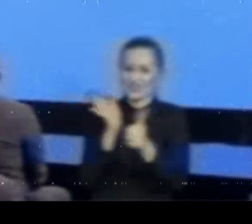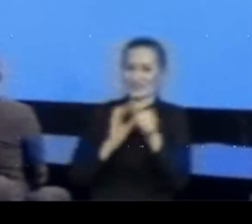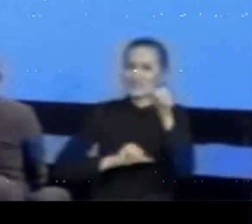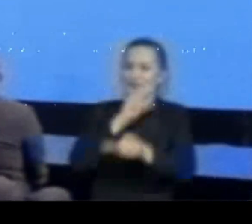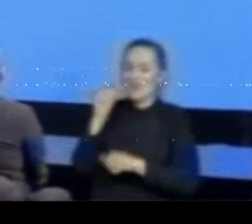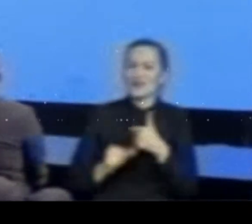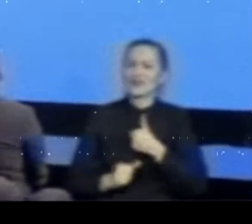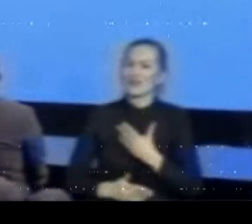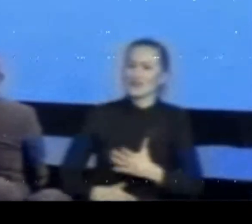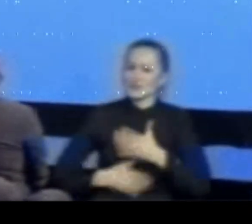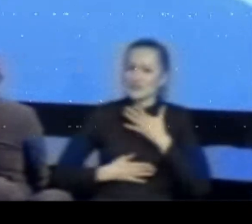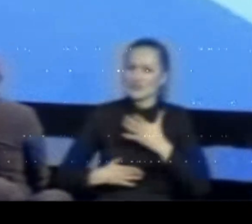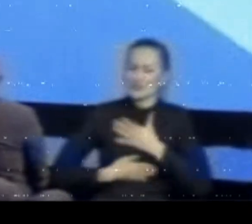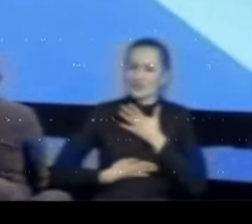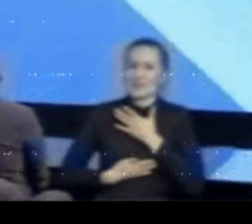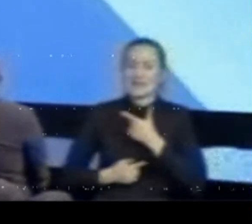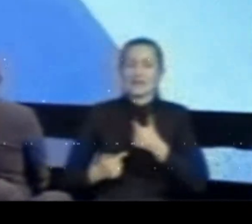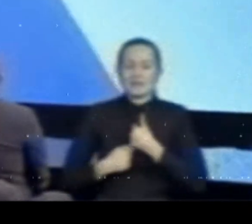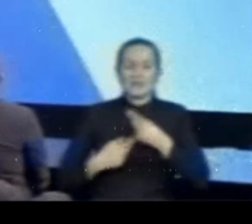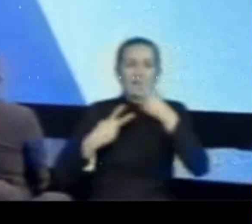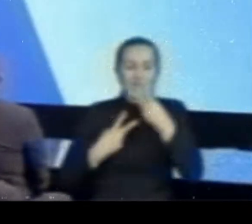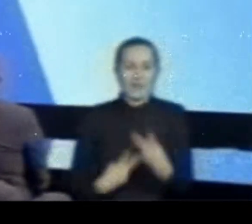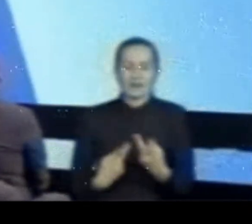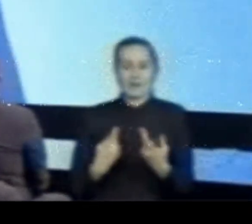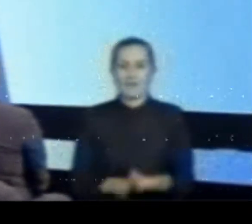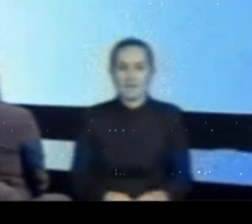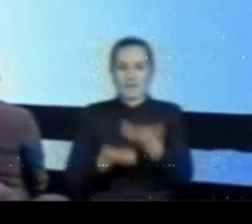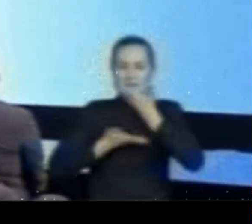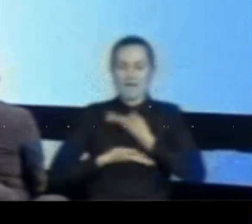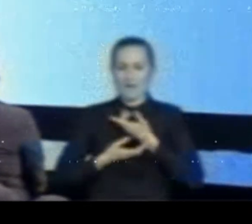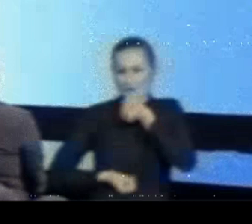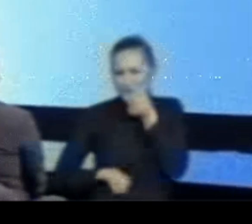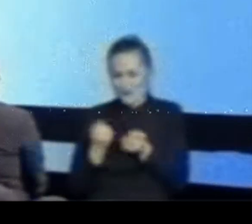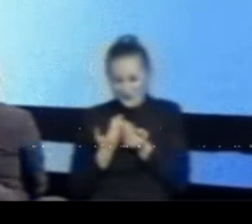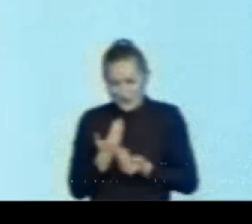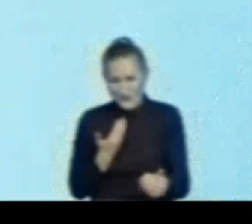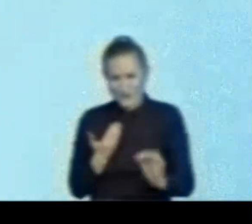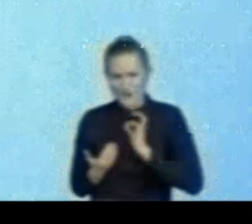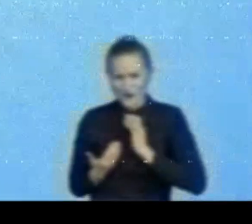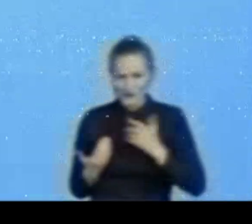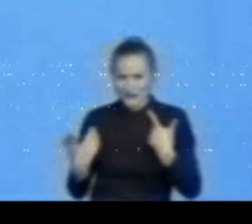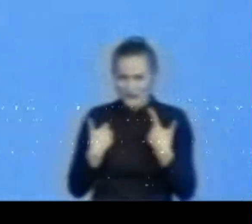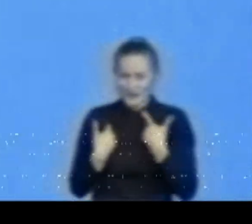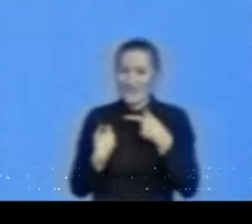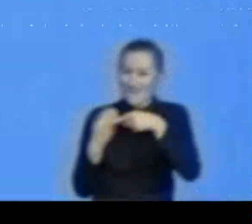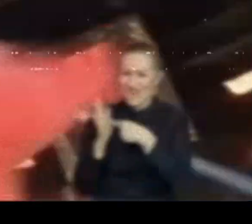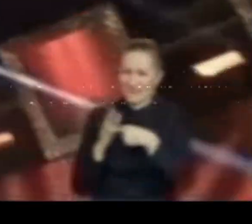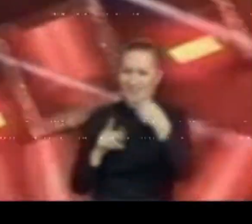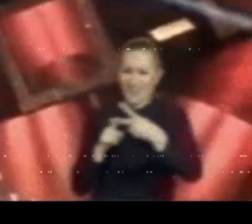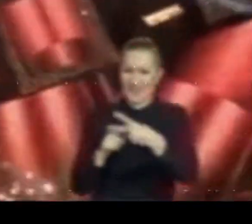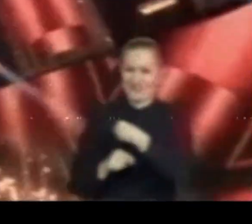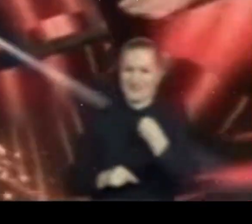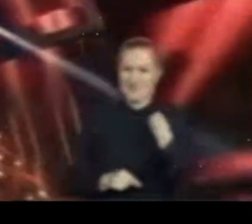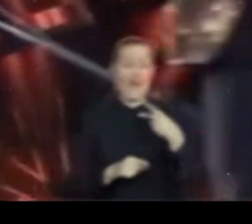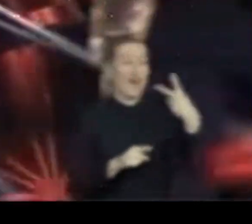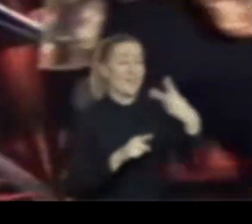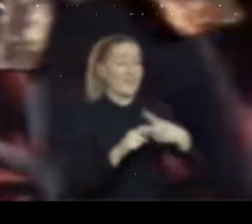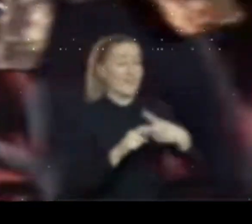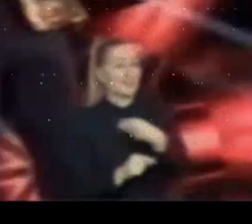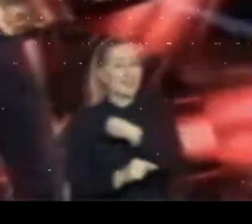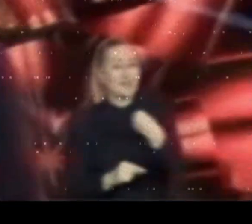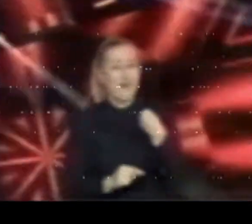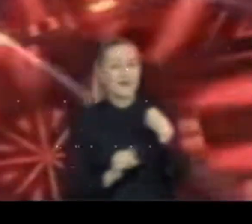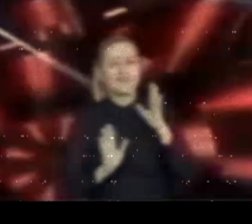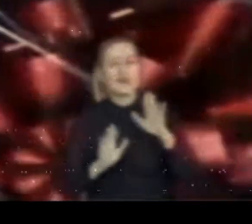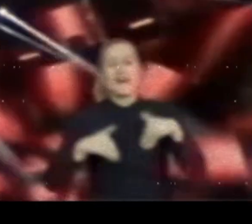że spotyka mnie najważniejsze wyzwanie w całym życiu. Telewizja Polska. Telewizja Polska